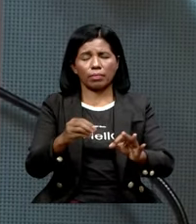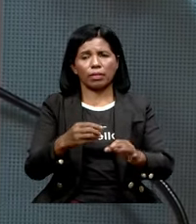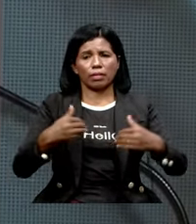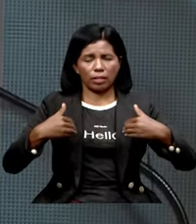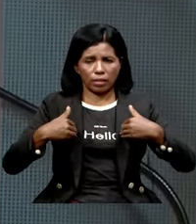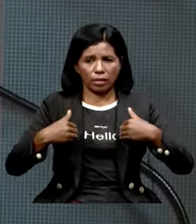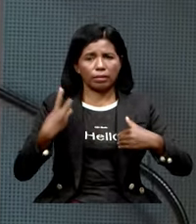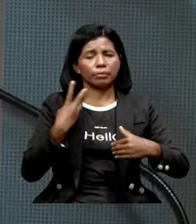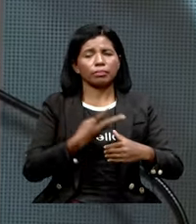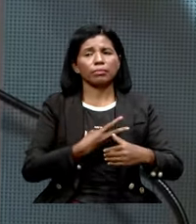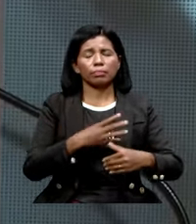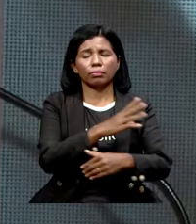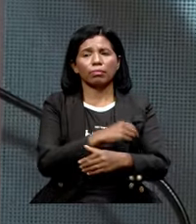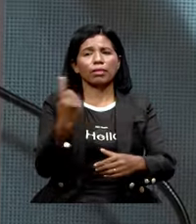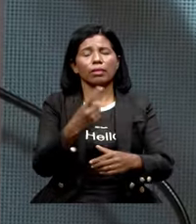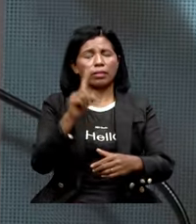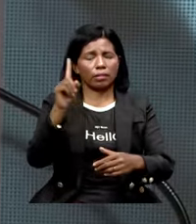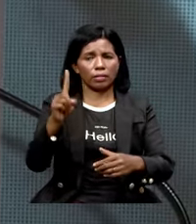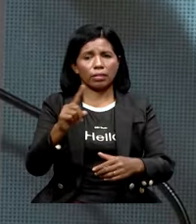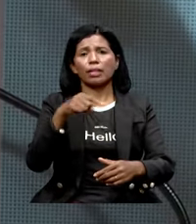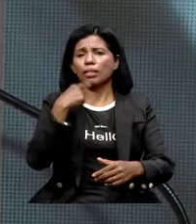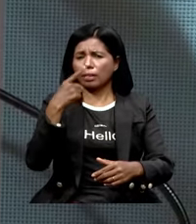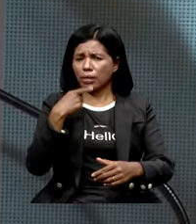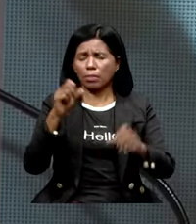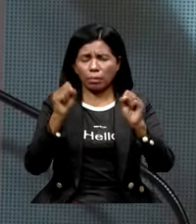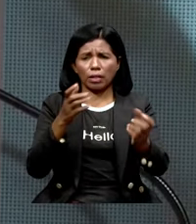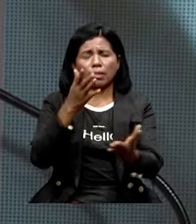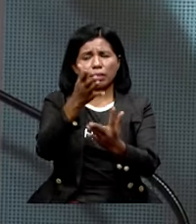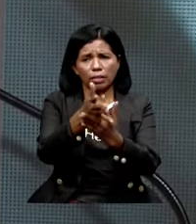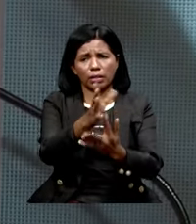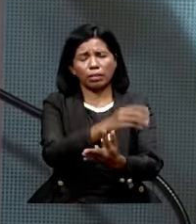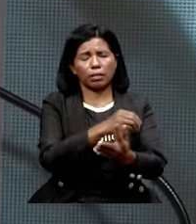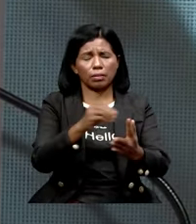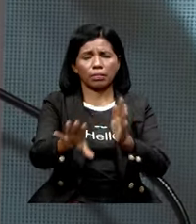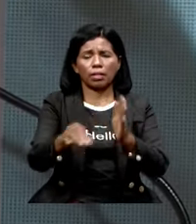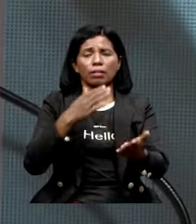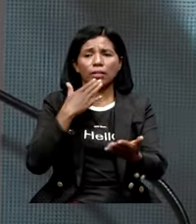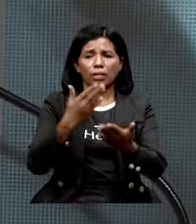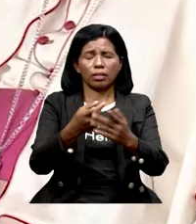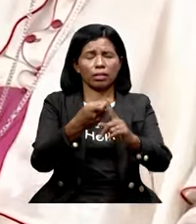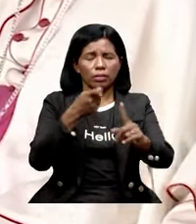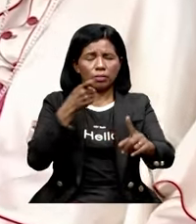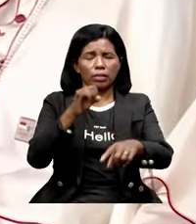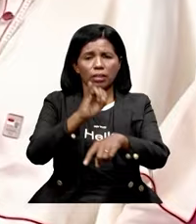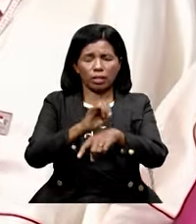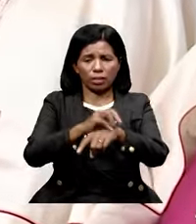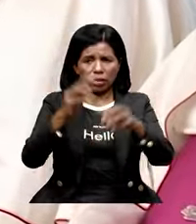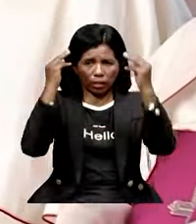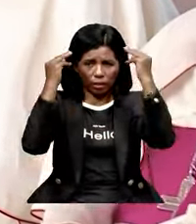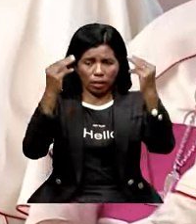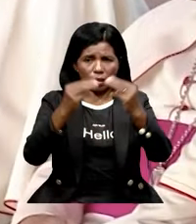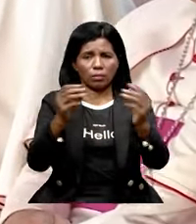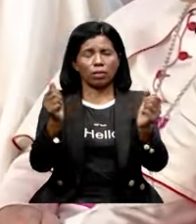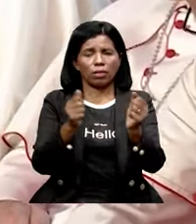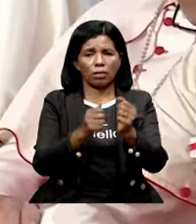tadi humanity is only one maka siap pun boleh masuk dan mendapatkan manfaat dari masjid istikqlal tentu saja dengan